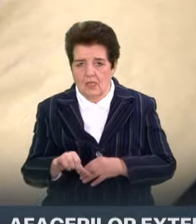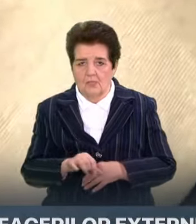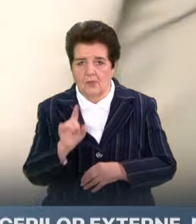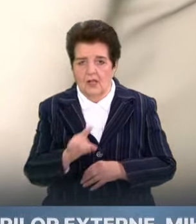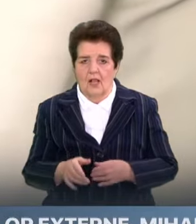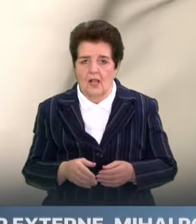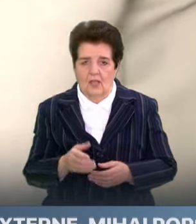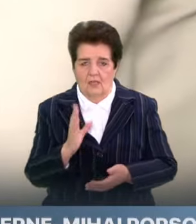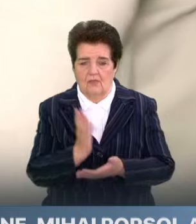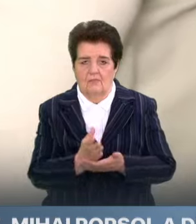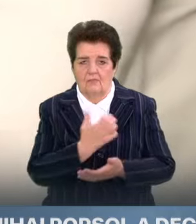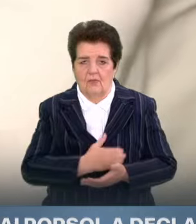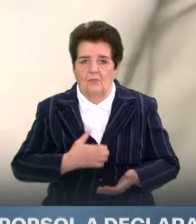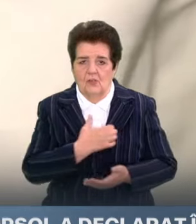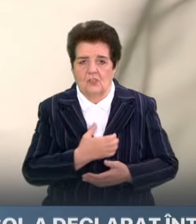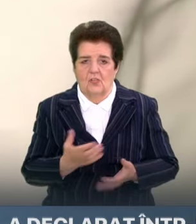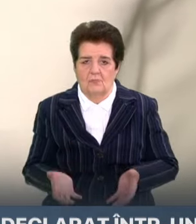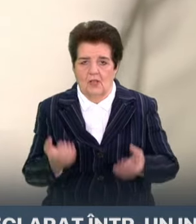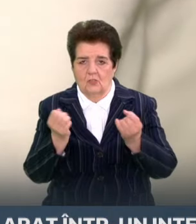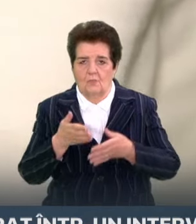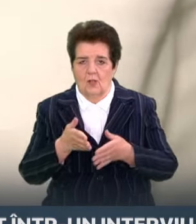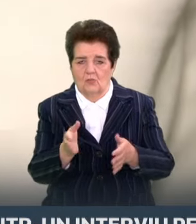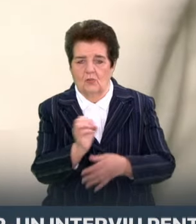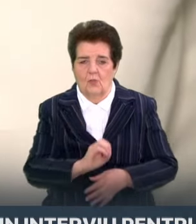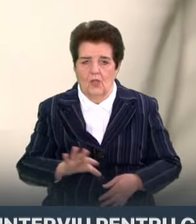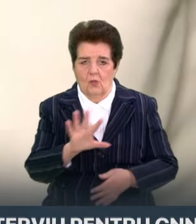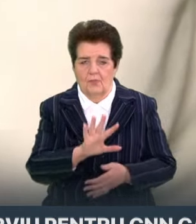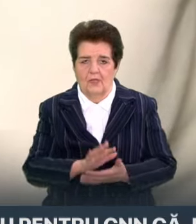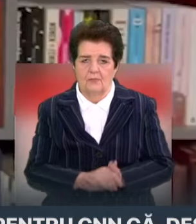care a jucat un rol decisiv în menținerea parcursului pro-european.